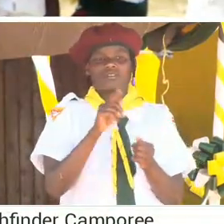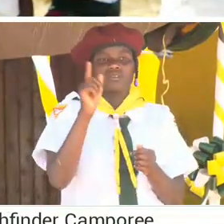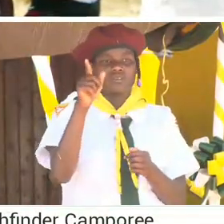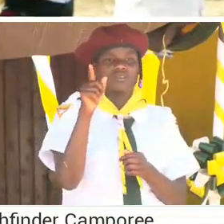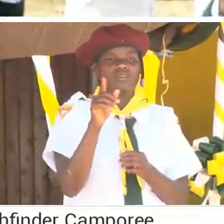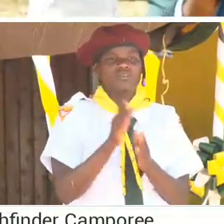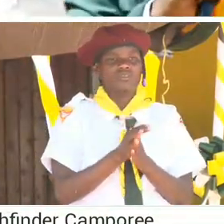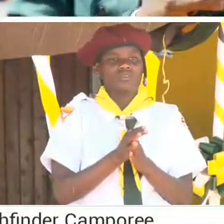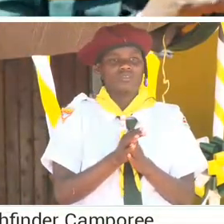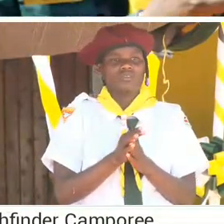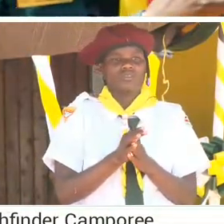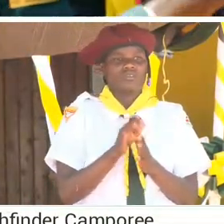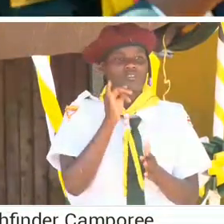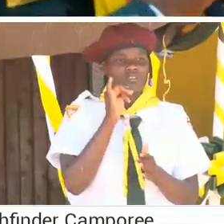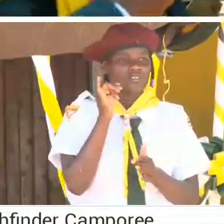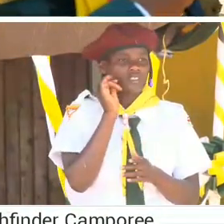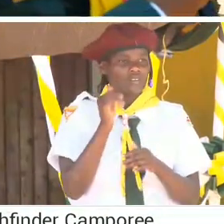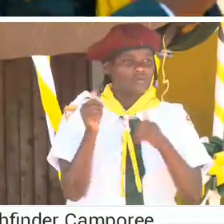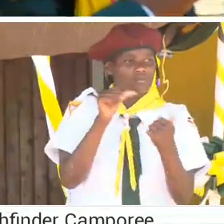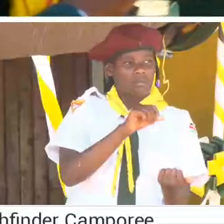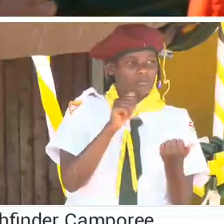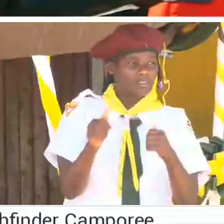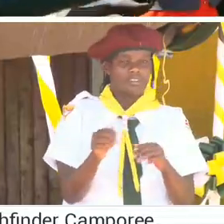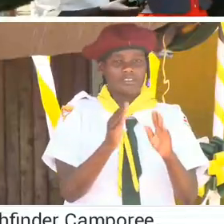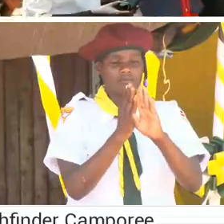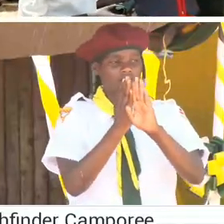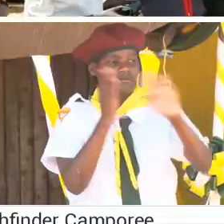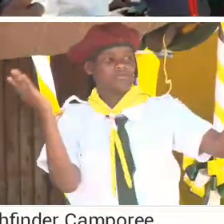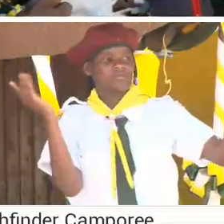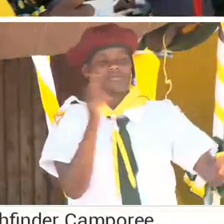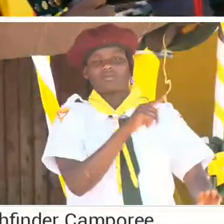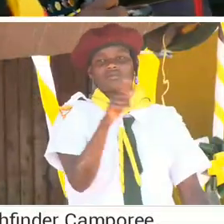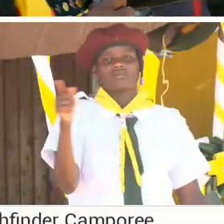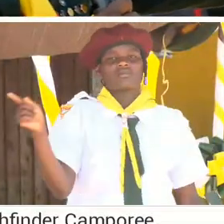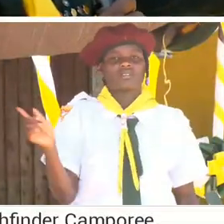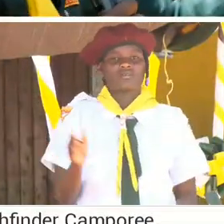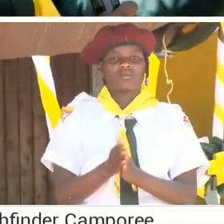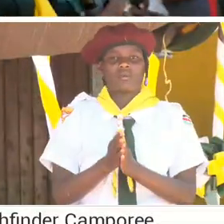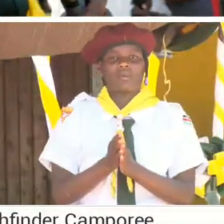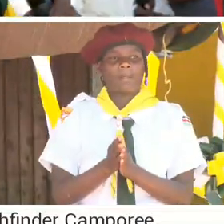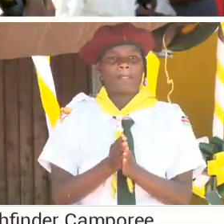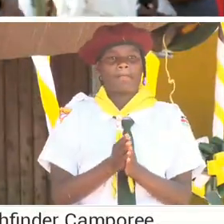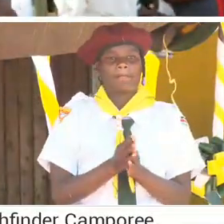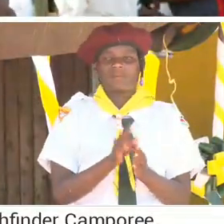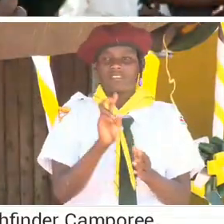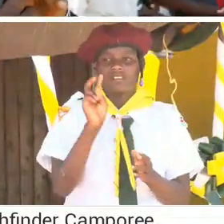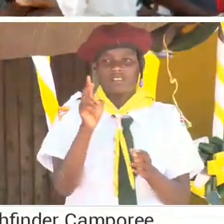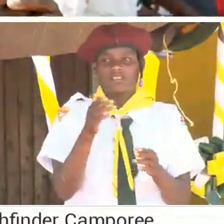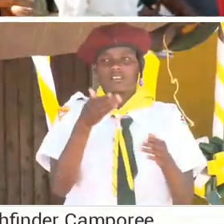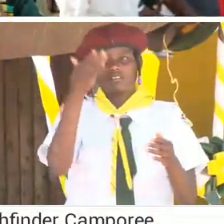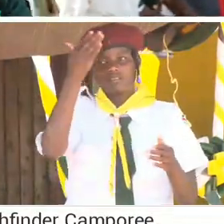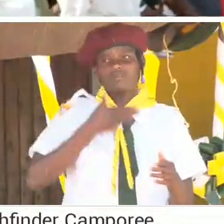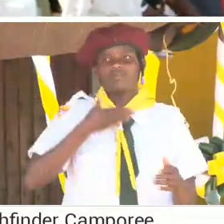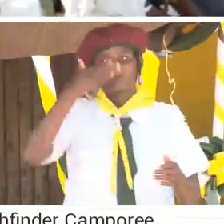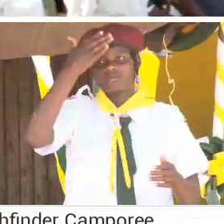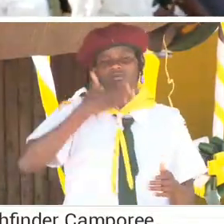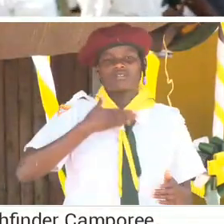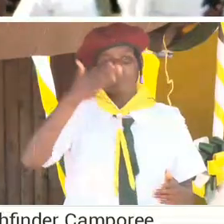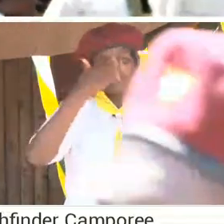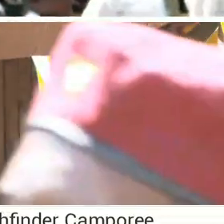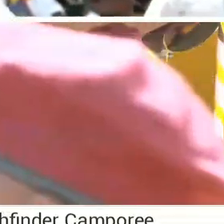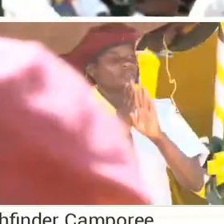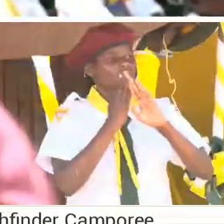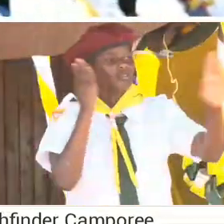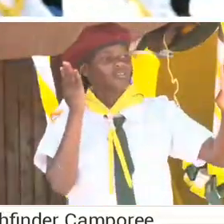nini? Wale waliobatizwa jana, unga mstari hapa. Piga pale pale pale pale. Angalia huku mbele. Piga mstari mmoja